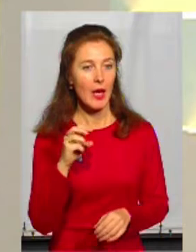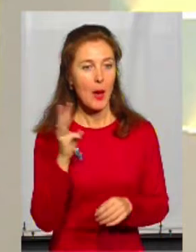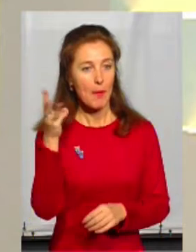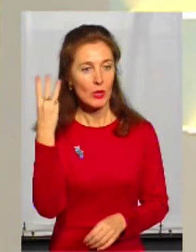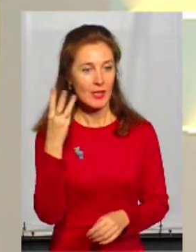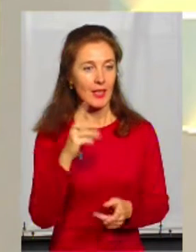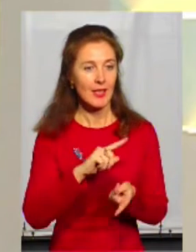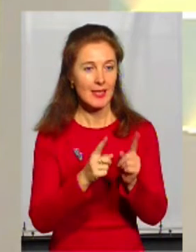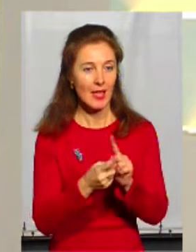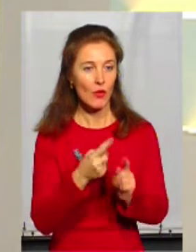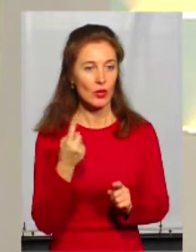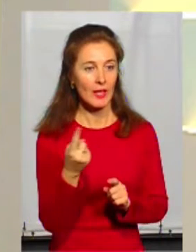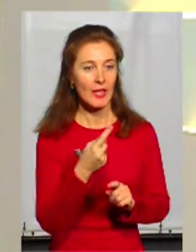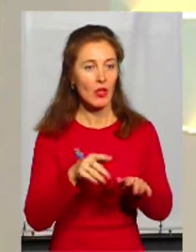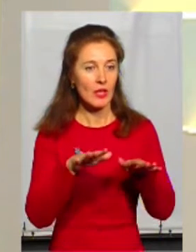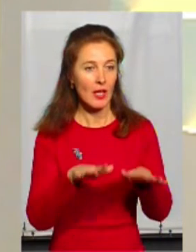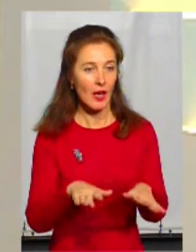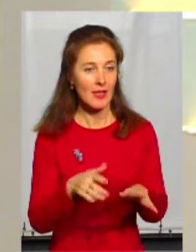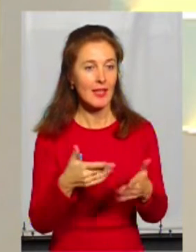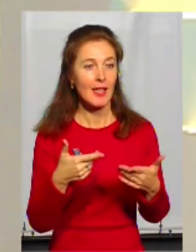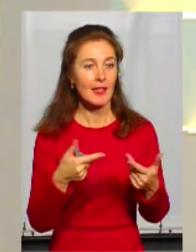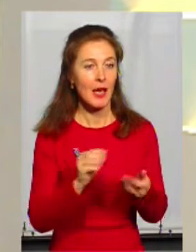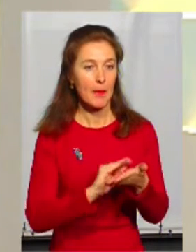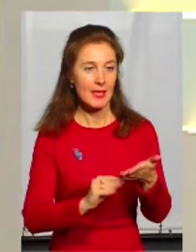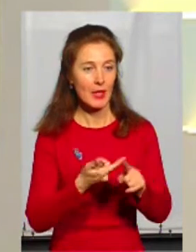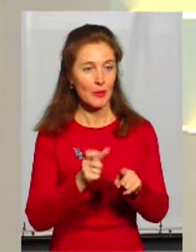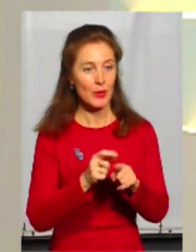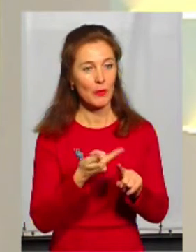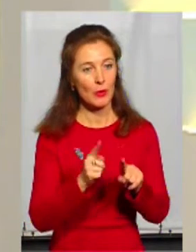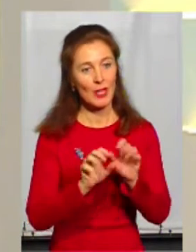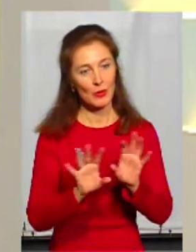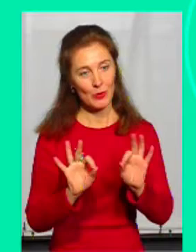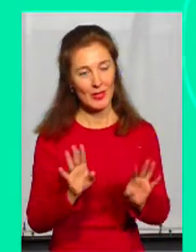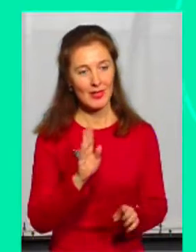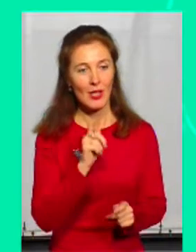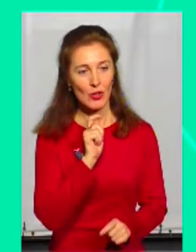із локацій, де його писали. Більше про це розповість Анастасія Збродова.